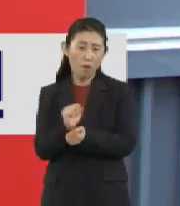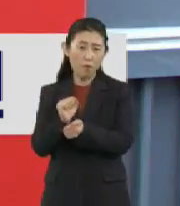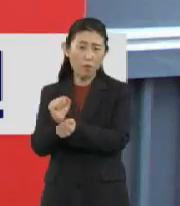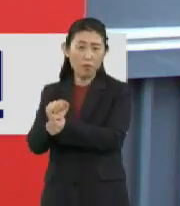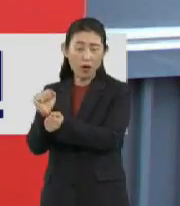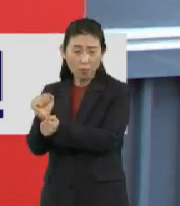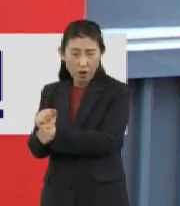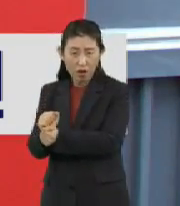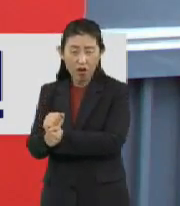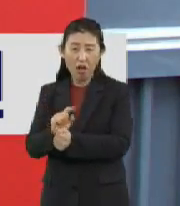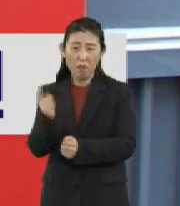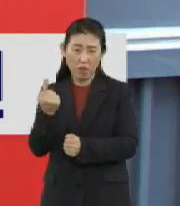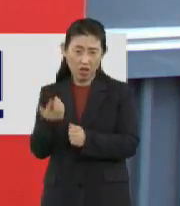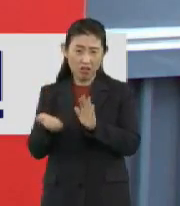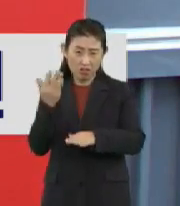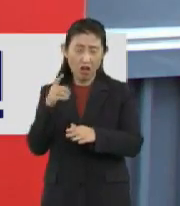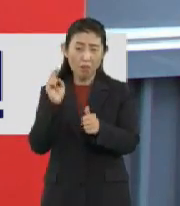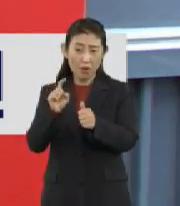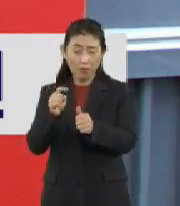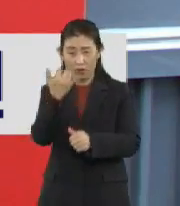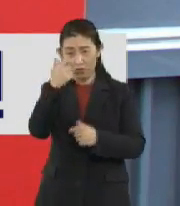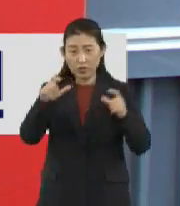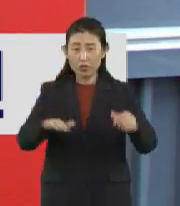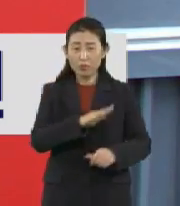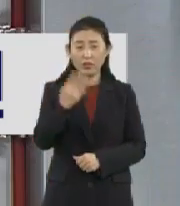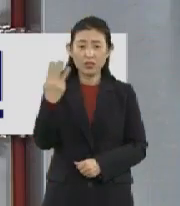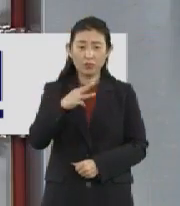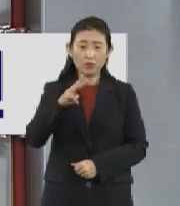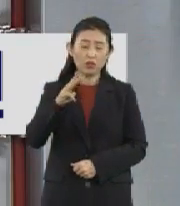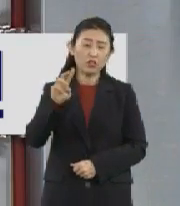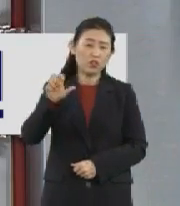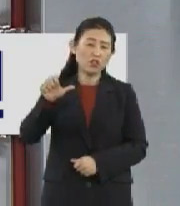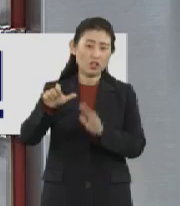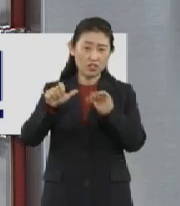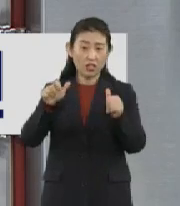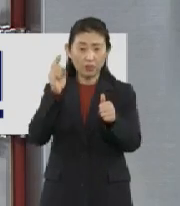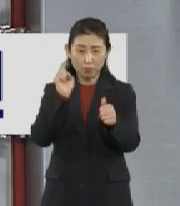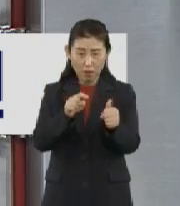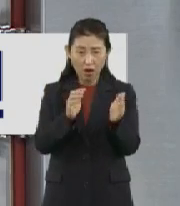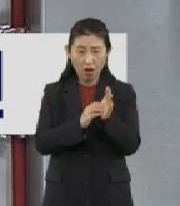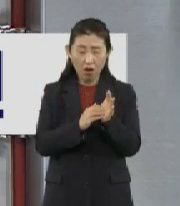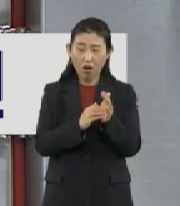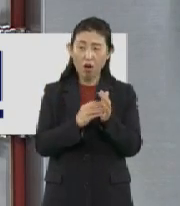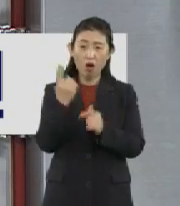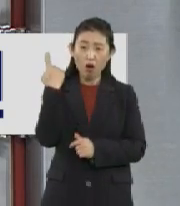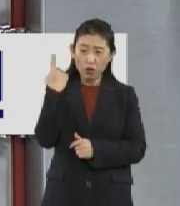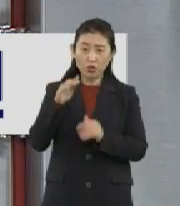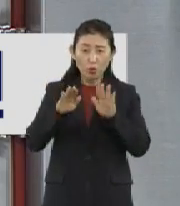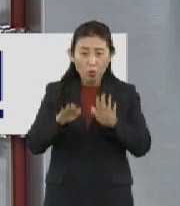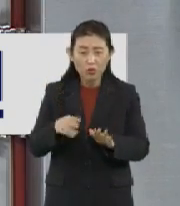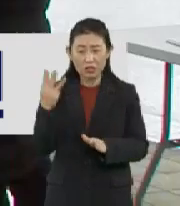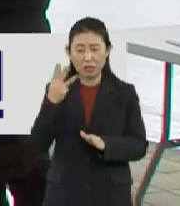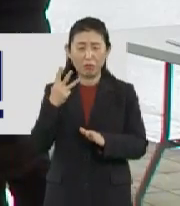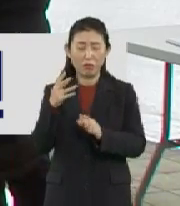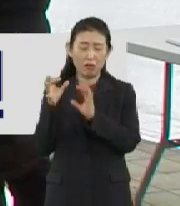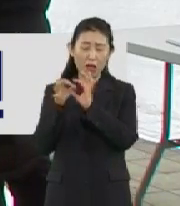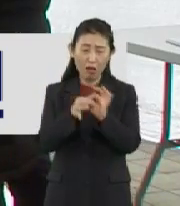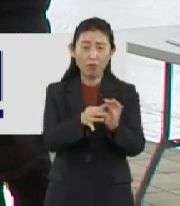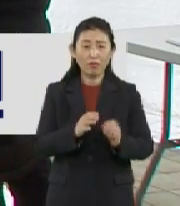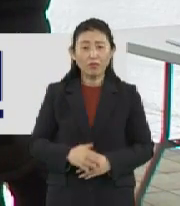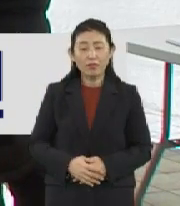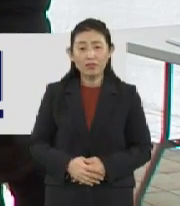시군에서 세 자릿수 확진을 기록한 충남에선 3000 15명이 확진돼 이틀 연속 3000명 대를 유지했습니다